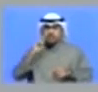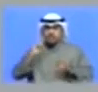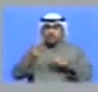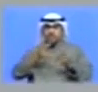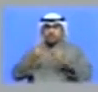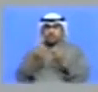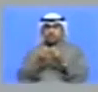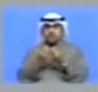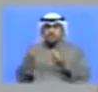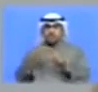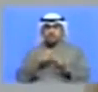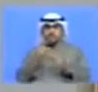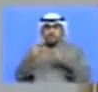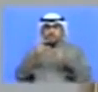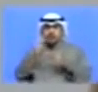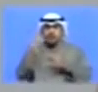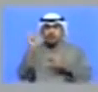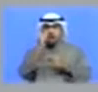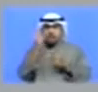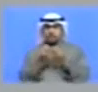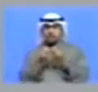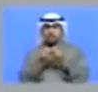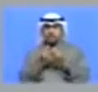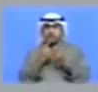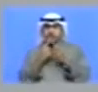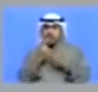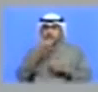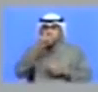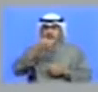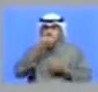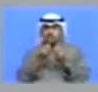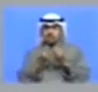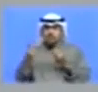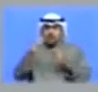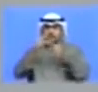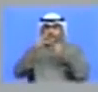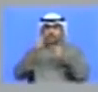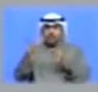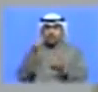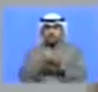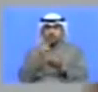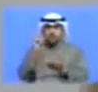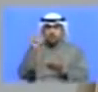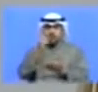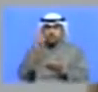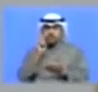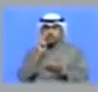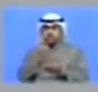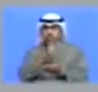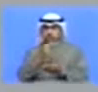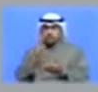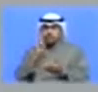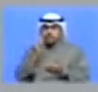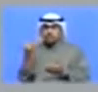وعينها البنك الدولي. تحدثنا في أو تحدث البنك الدولي وتم مناقشته من قبل النواب عن عدة